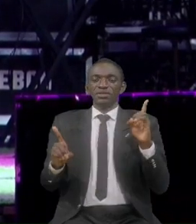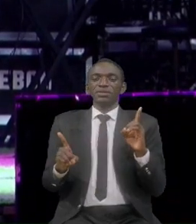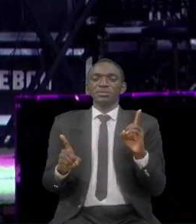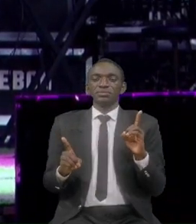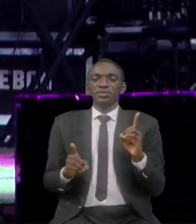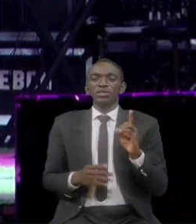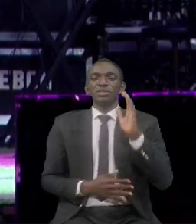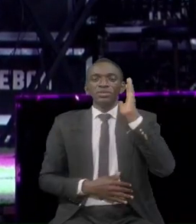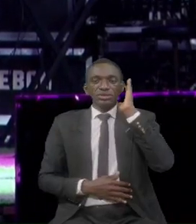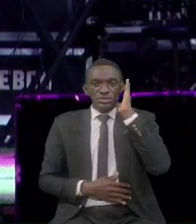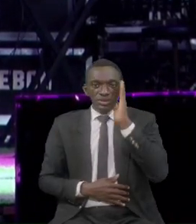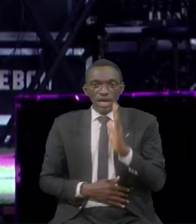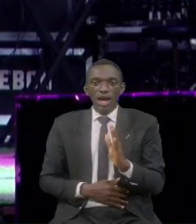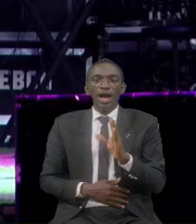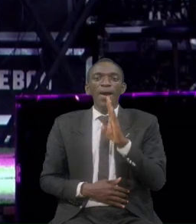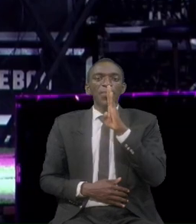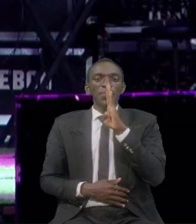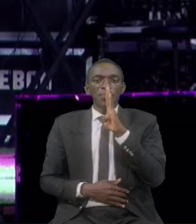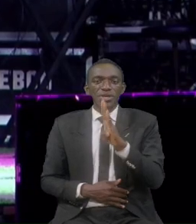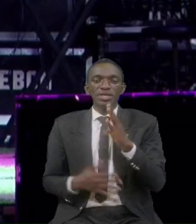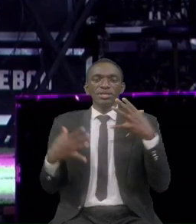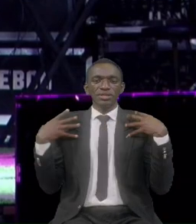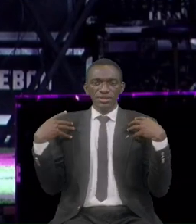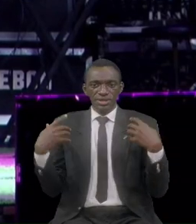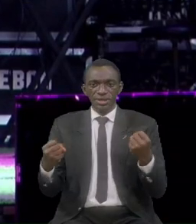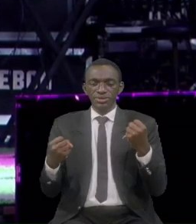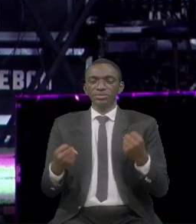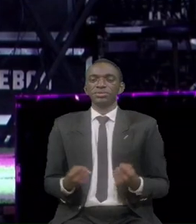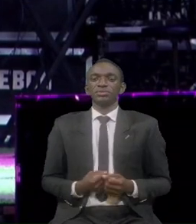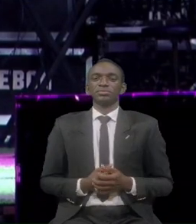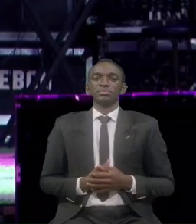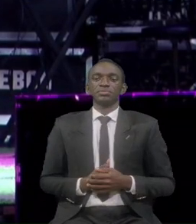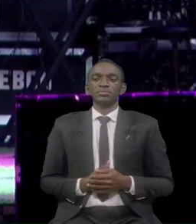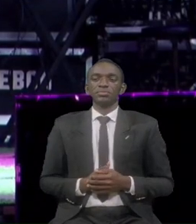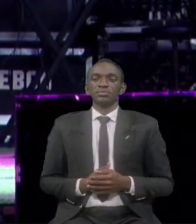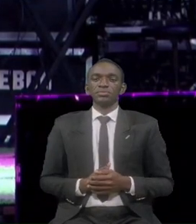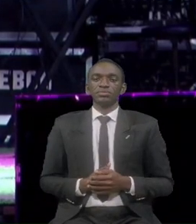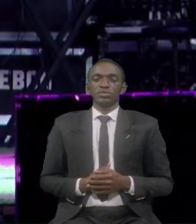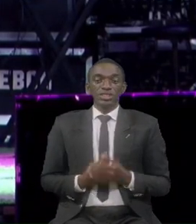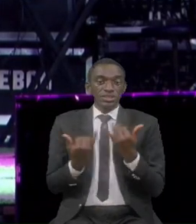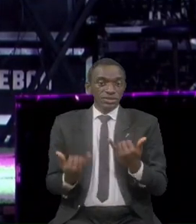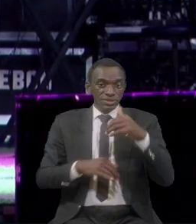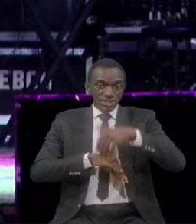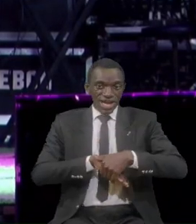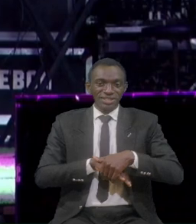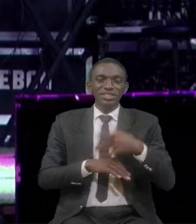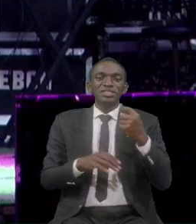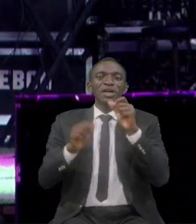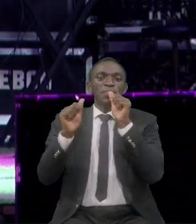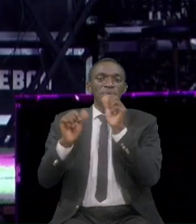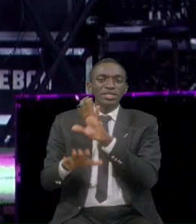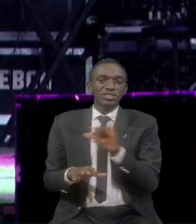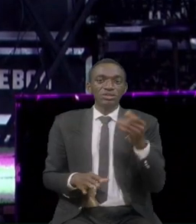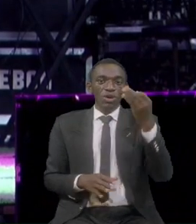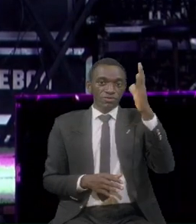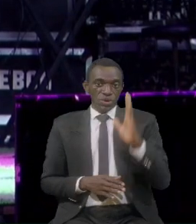Shall be healed. Makabatuno o kingpit nga kayuhan. Tonight, the blessing of God is coming upon your life. Karong